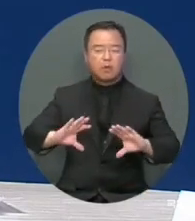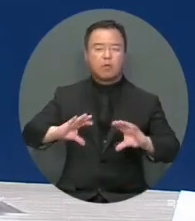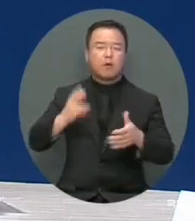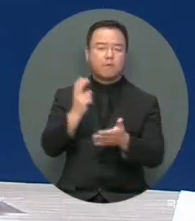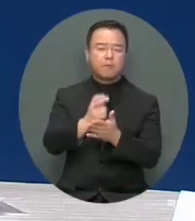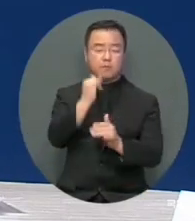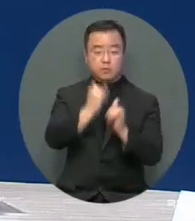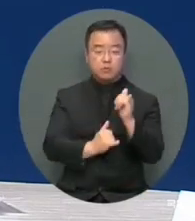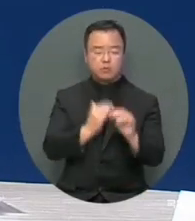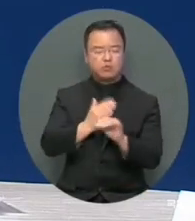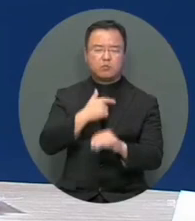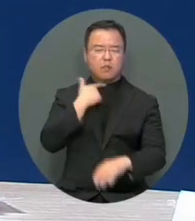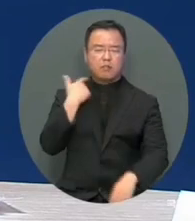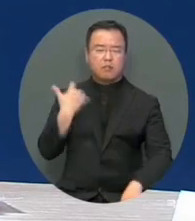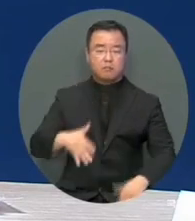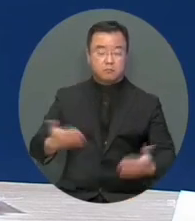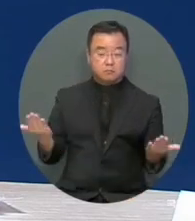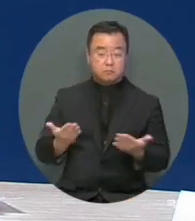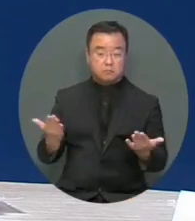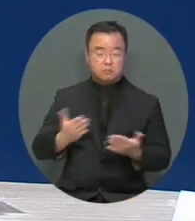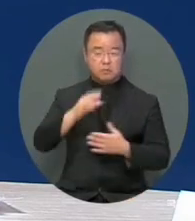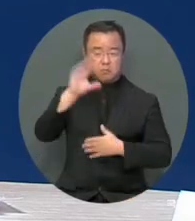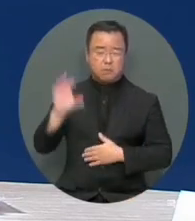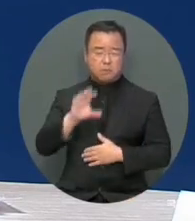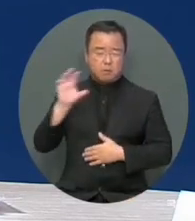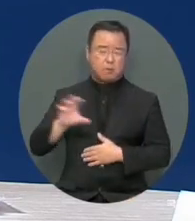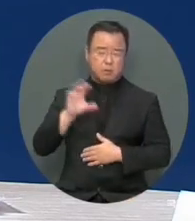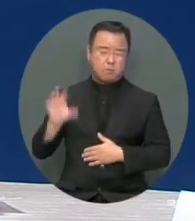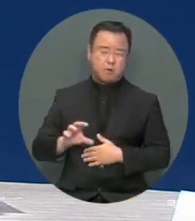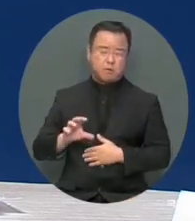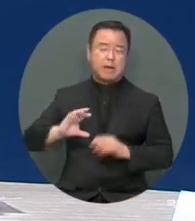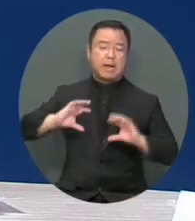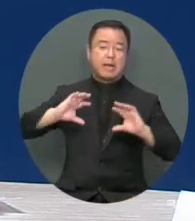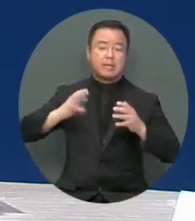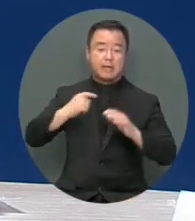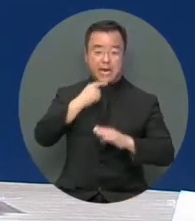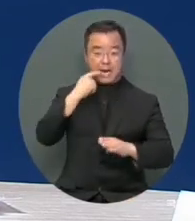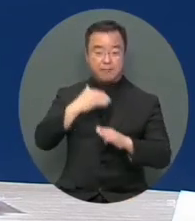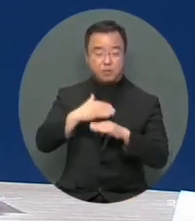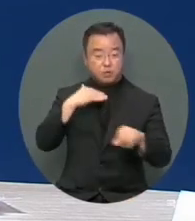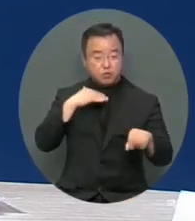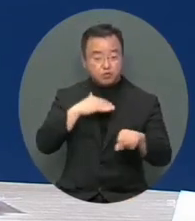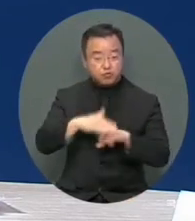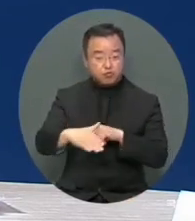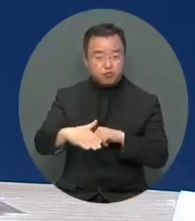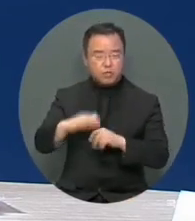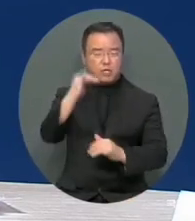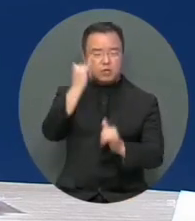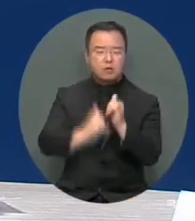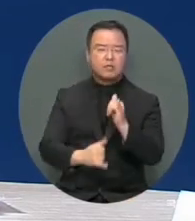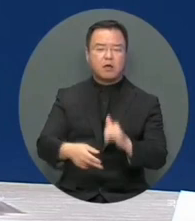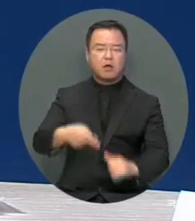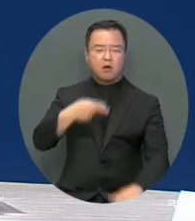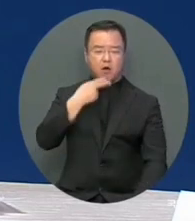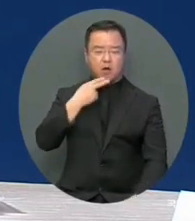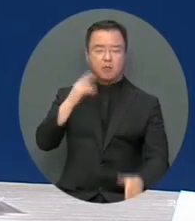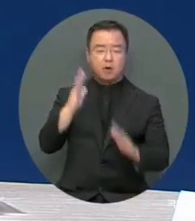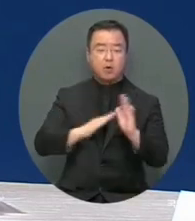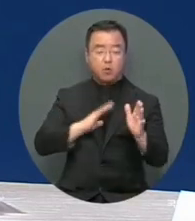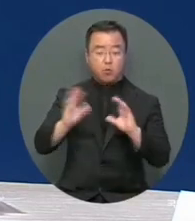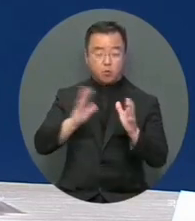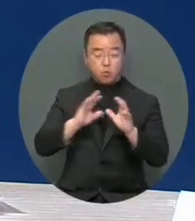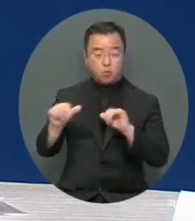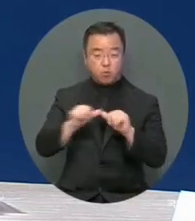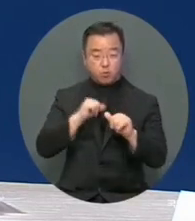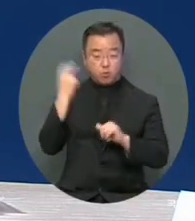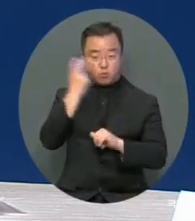일의 연속이었습니다. 또 세계 민주주의 역사에 없던 그런 공론화조사와 같은 도전도